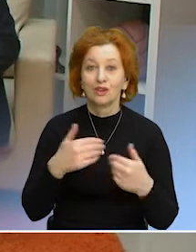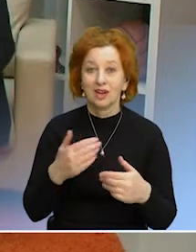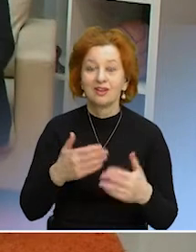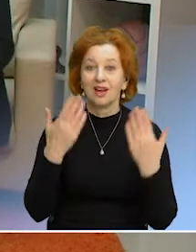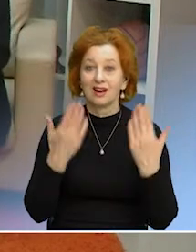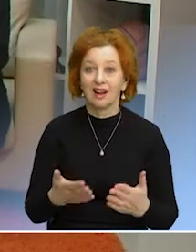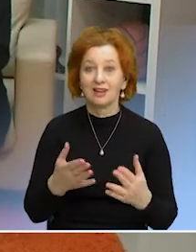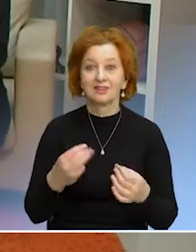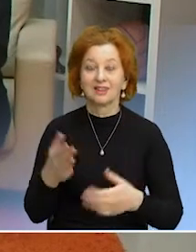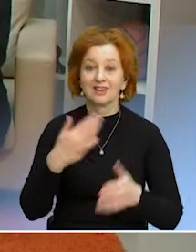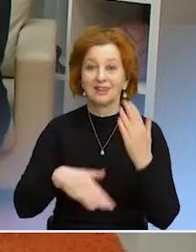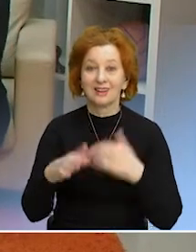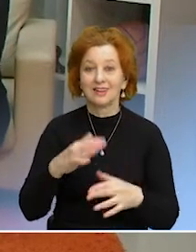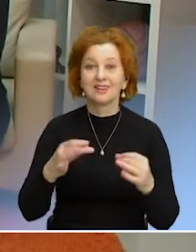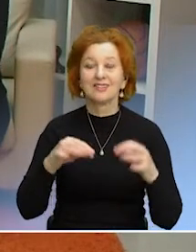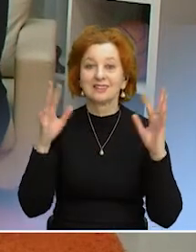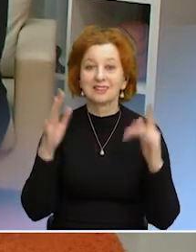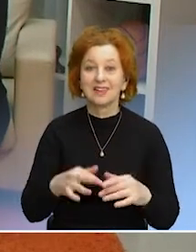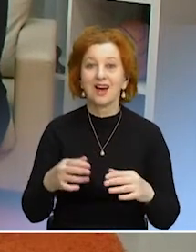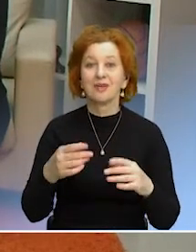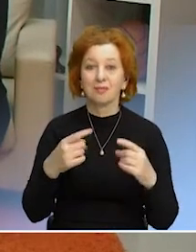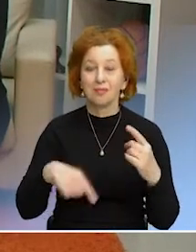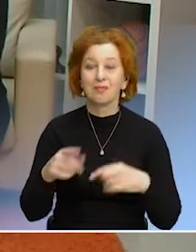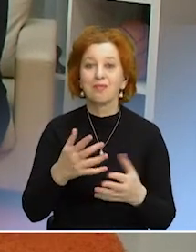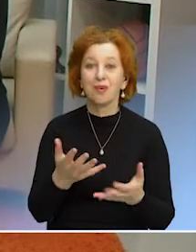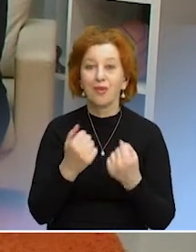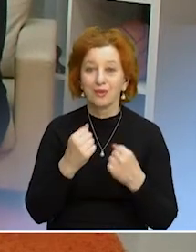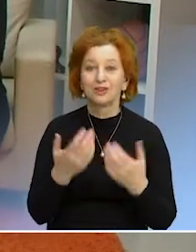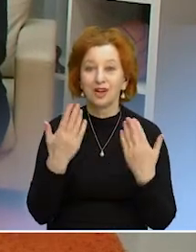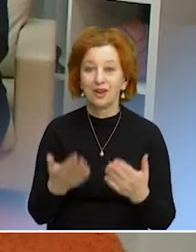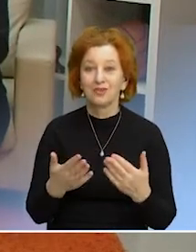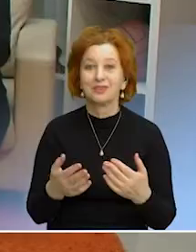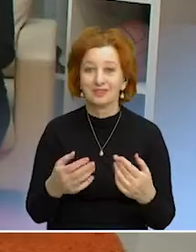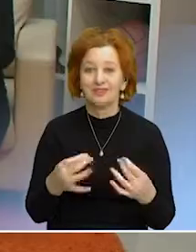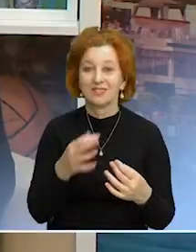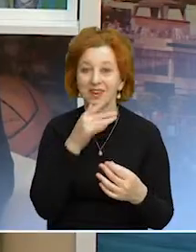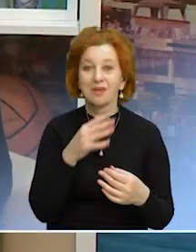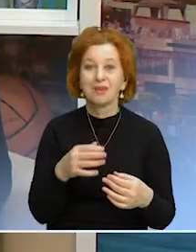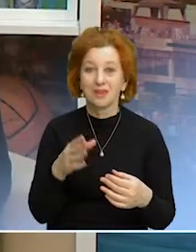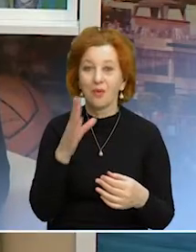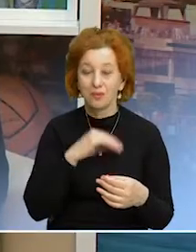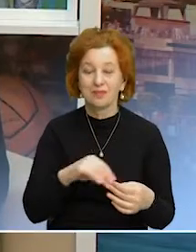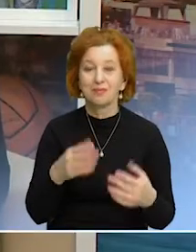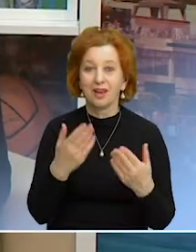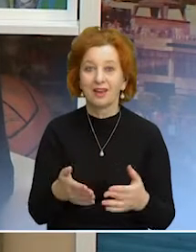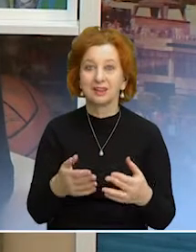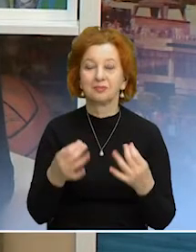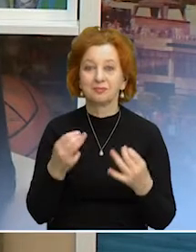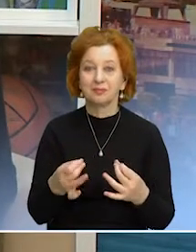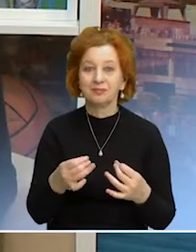которые раз в месяц... Которые не платят? Нет, исправно получают квитанцию. Ох, времени мало, поэтому, Ира, сейчас не успеем нас нормально коснуться.